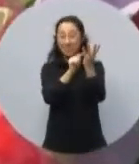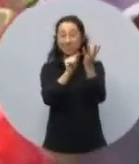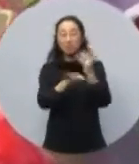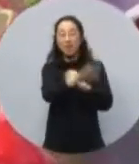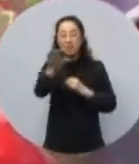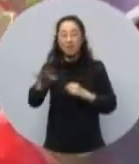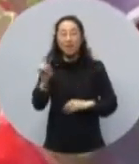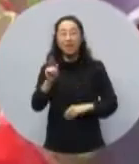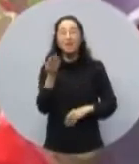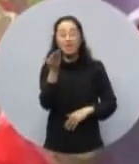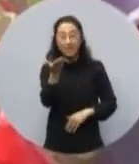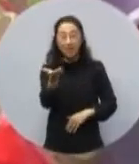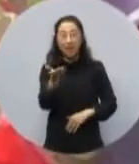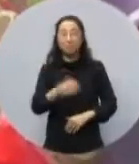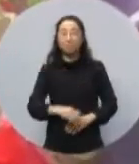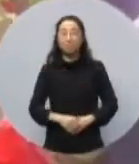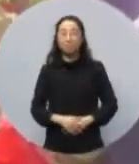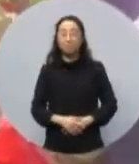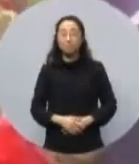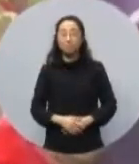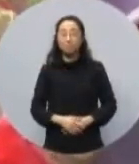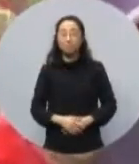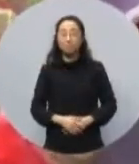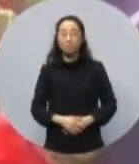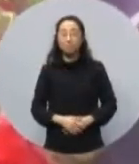さんいかがですか？